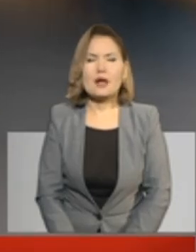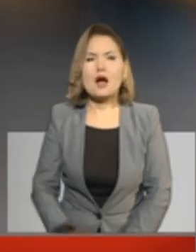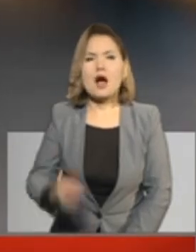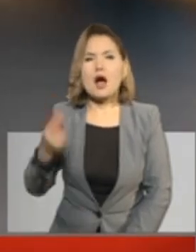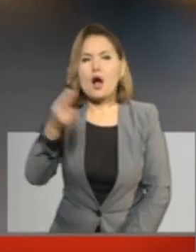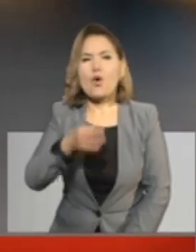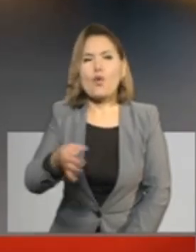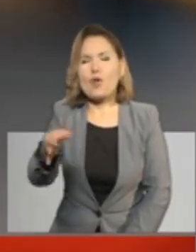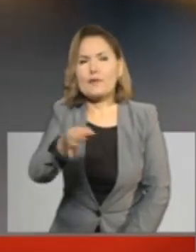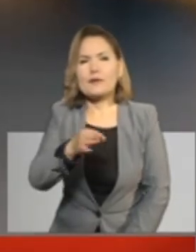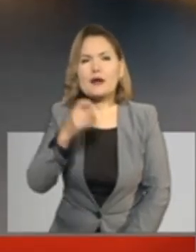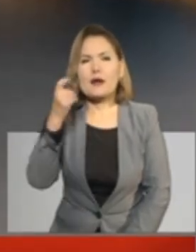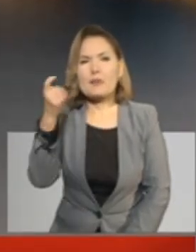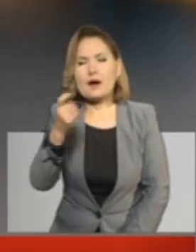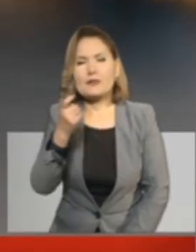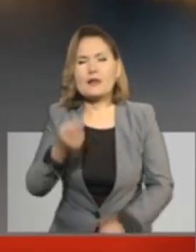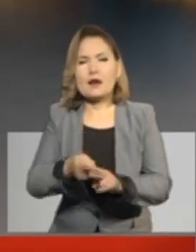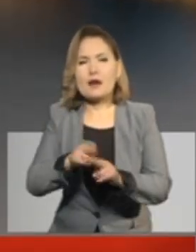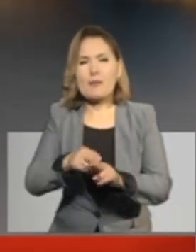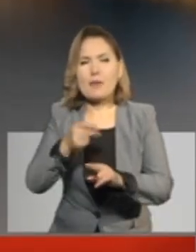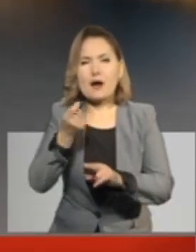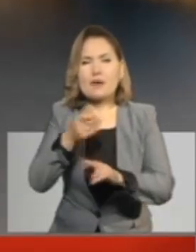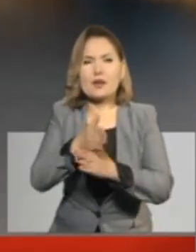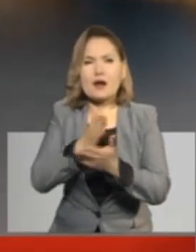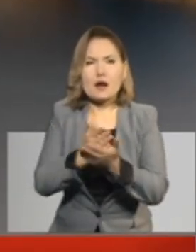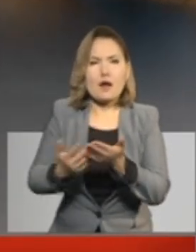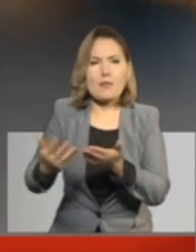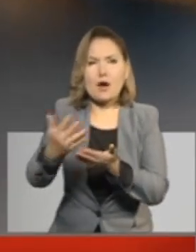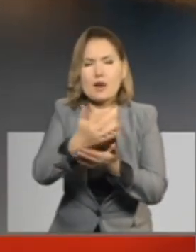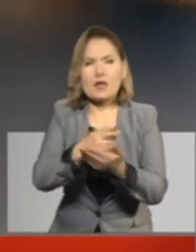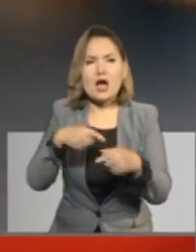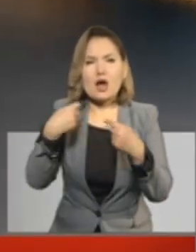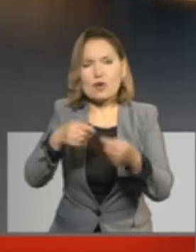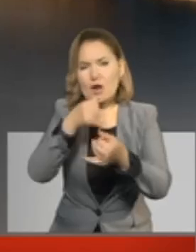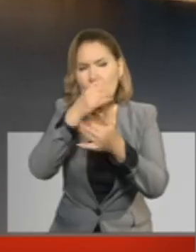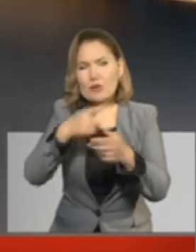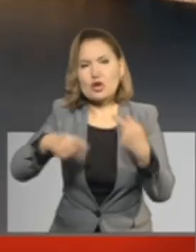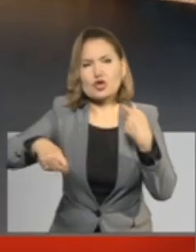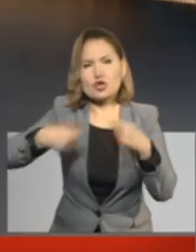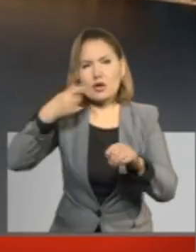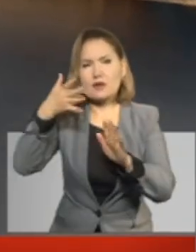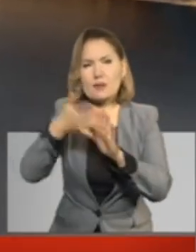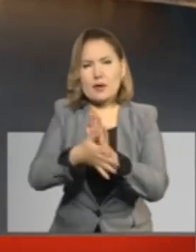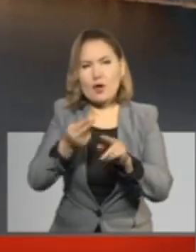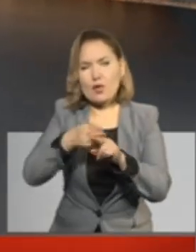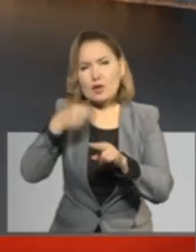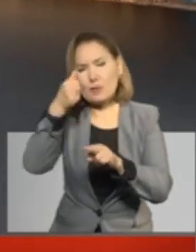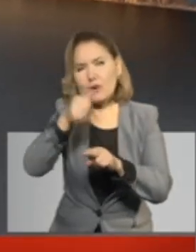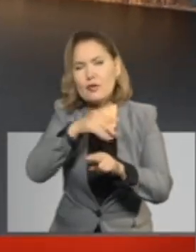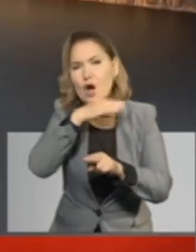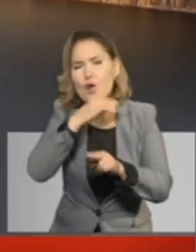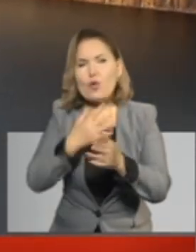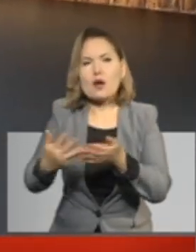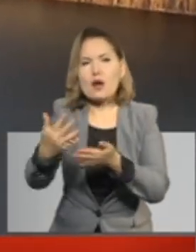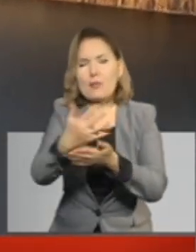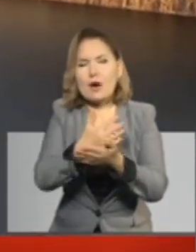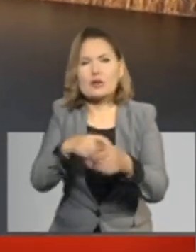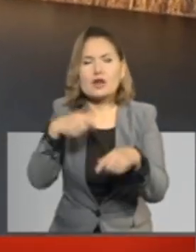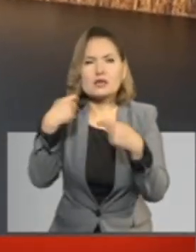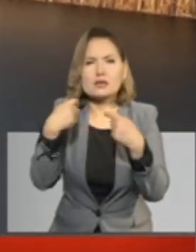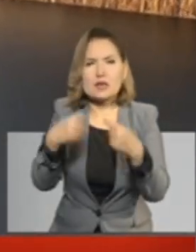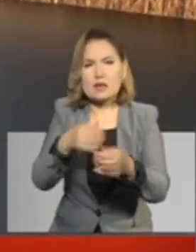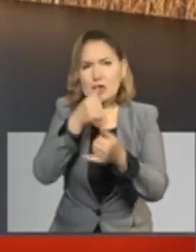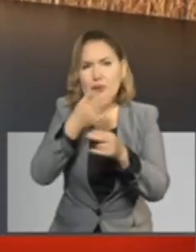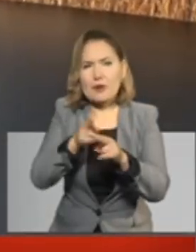Akmalı oblasında dihandar kambağa tüskün hastalıkta ötkiz almay şığınğa batıp jatır. Biyıl mol önüm jinalğan emes, satıp alушы